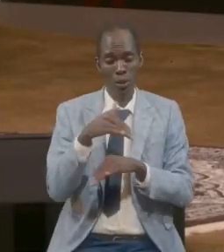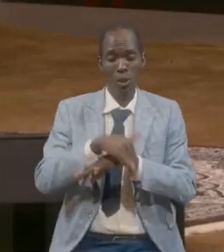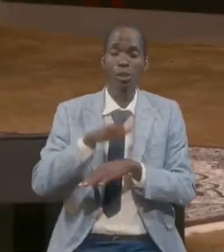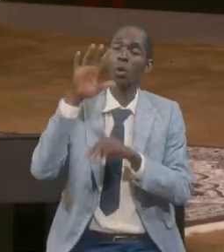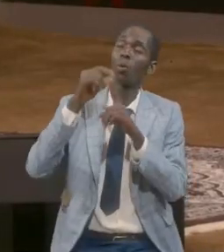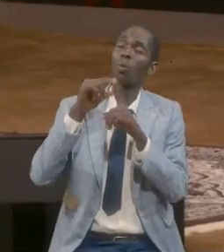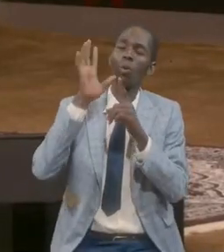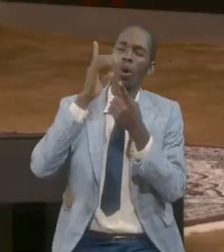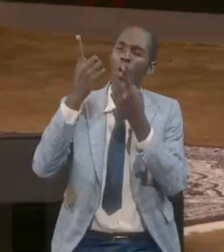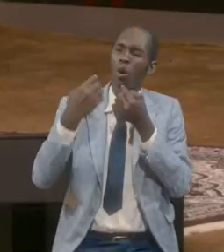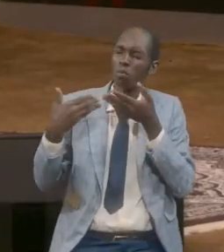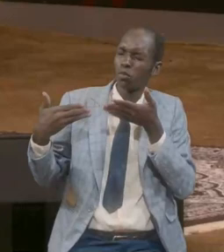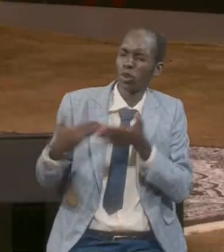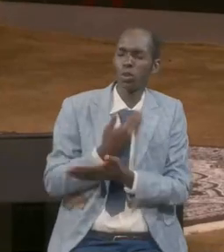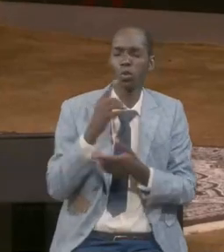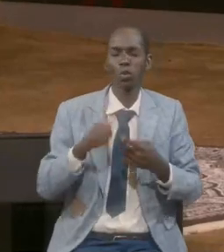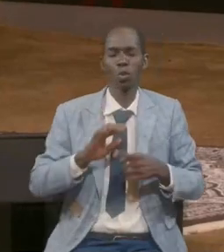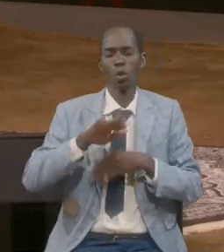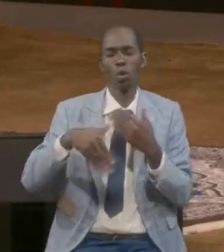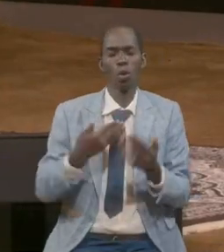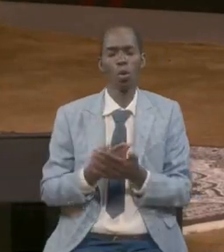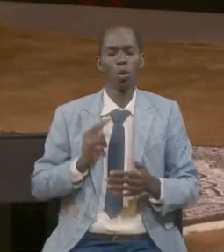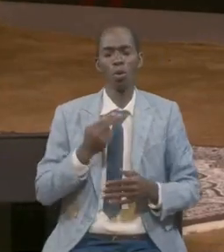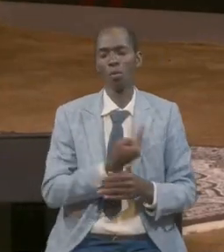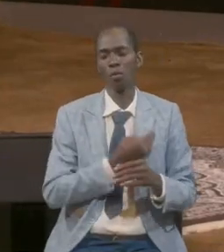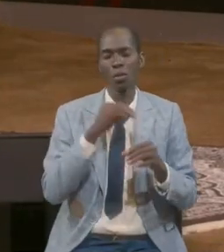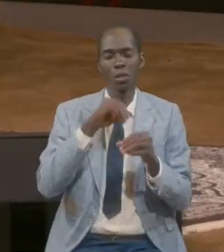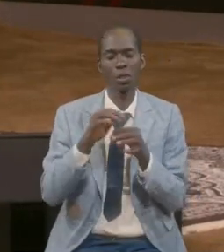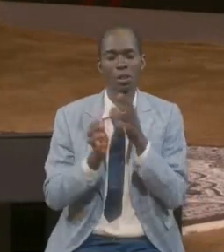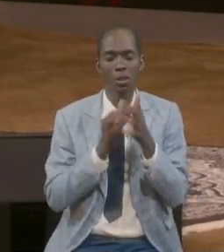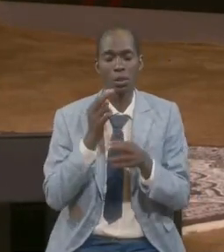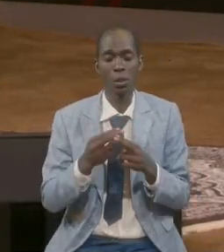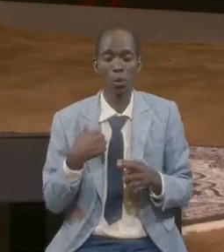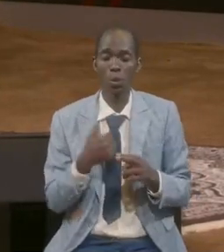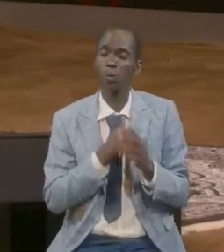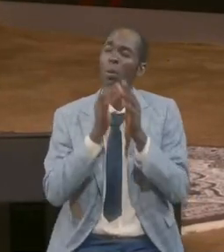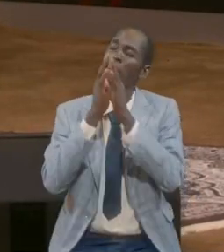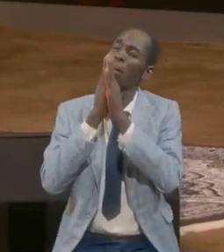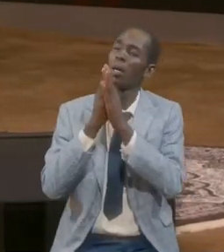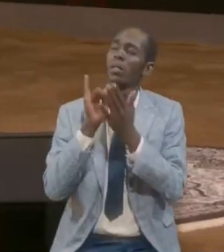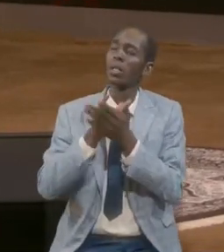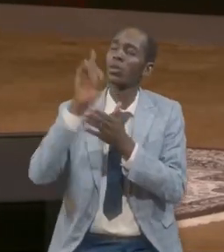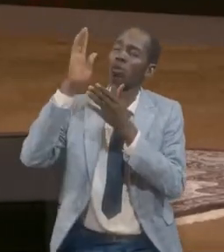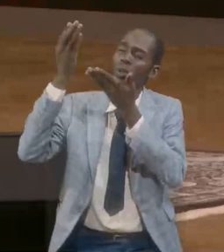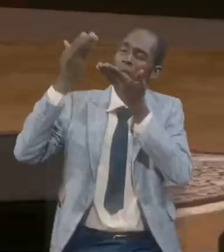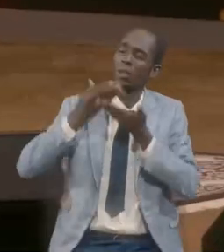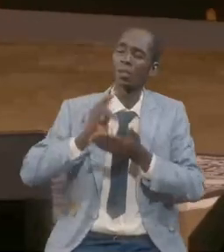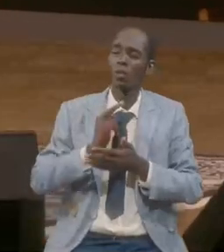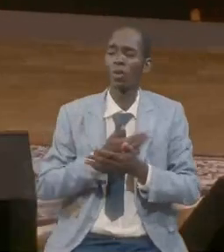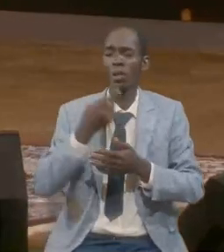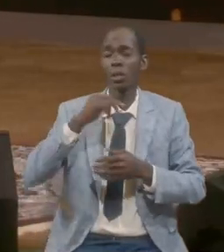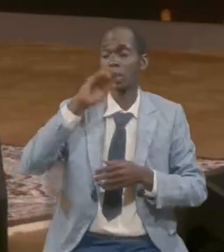à chacun de nous au nom de Jésus-Christ. Nous prions, Seigneur, que tu nous accordes la grâce,